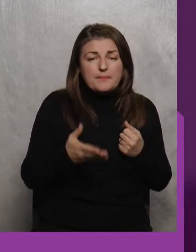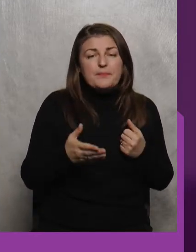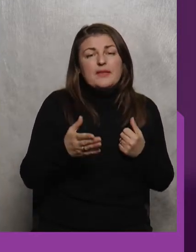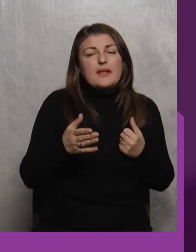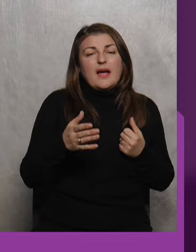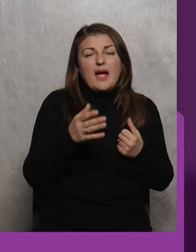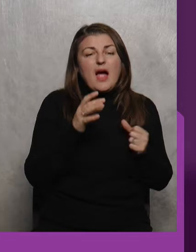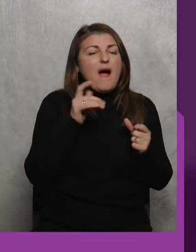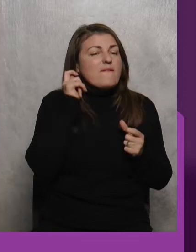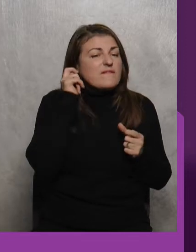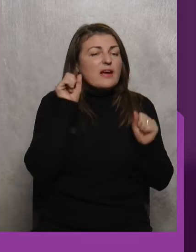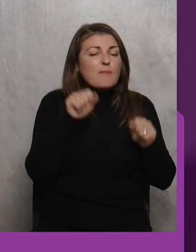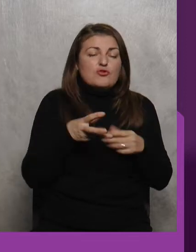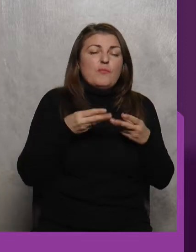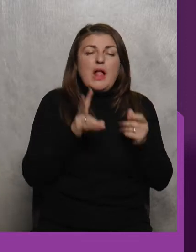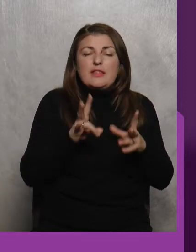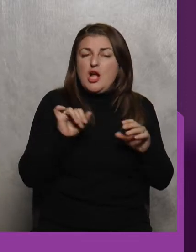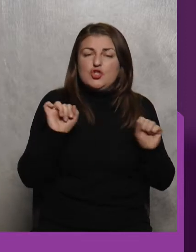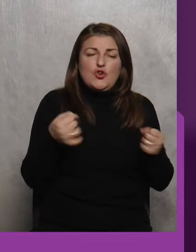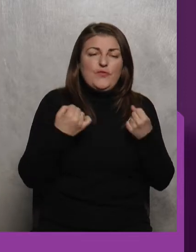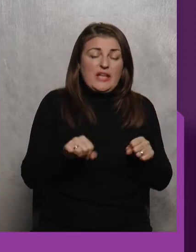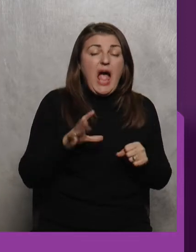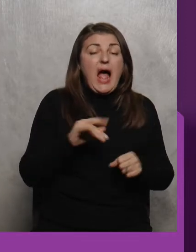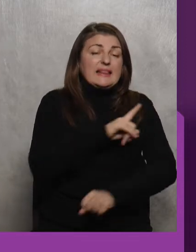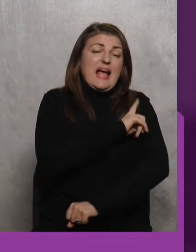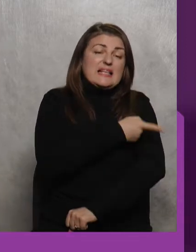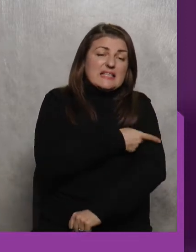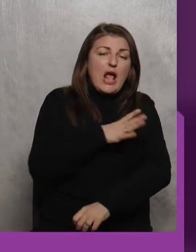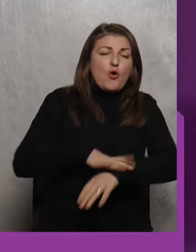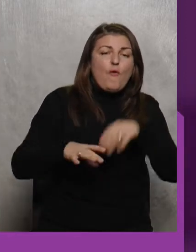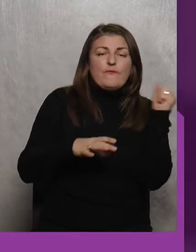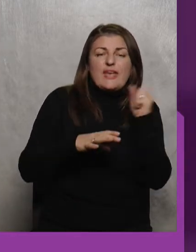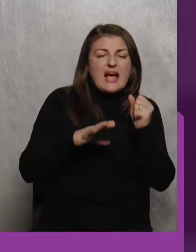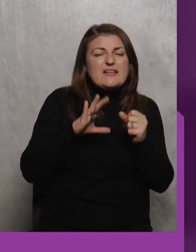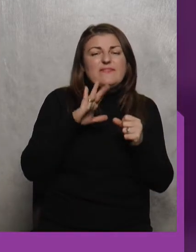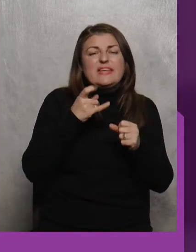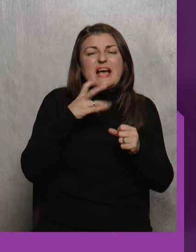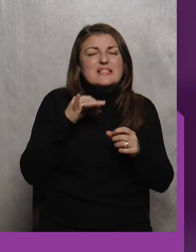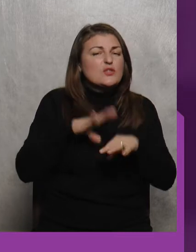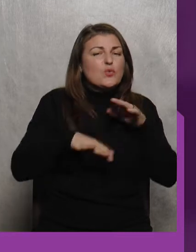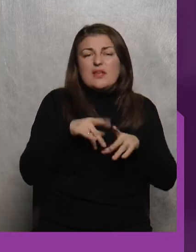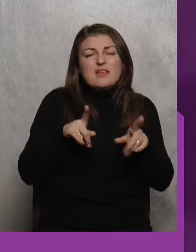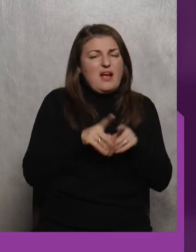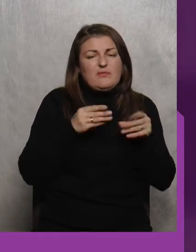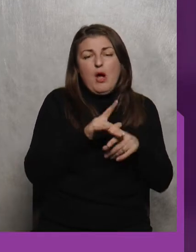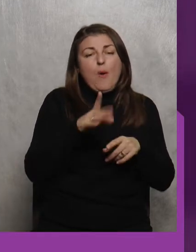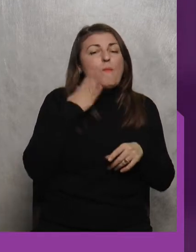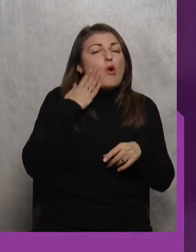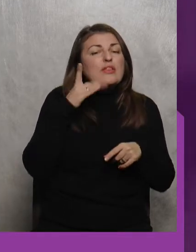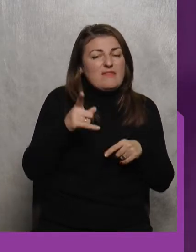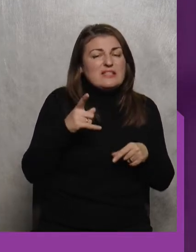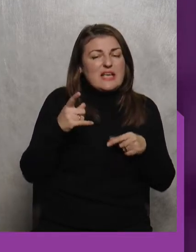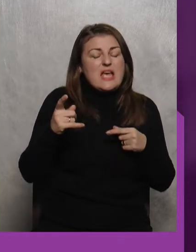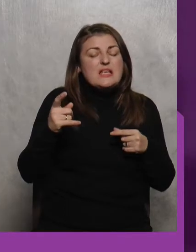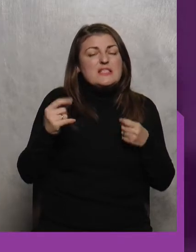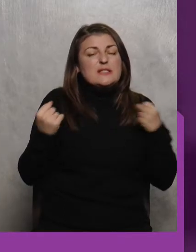тільки на швидкість може впливати, але на силу і в'язкість руки ніяк не впливає. Молдавський спортсмен дуже швидкий, бачите,